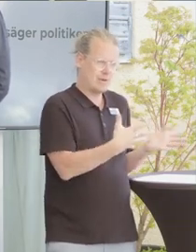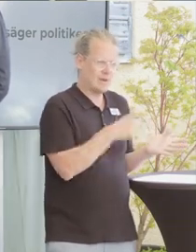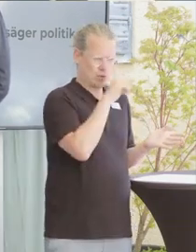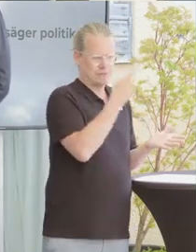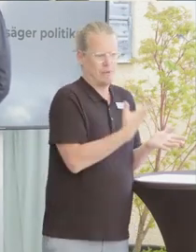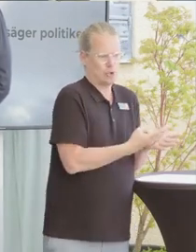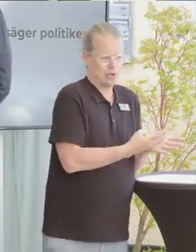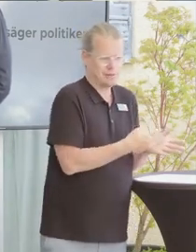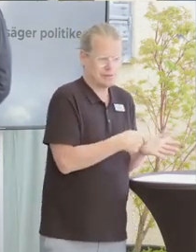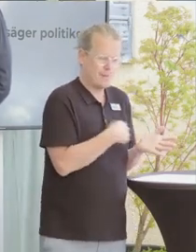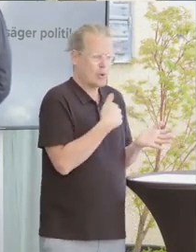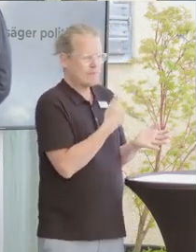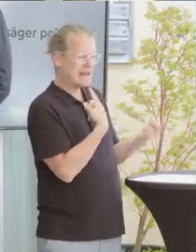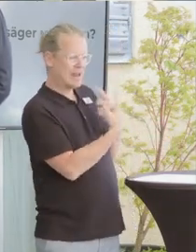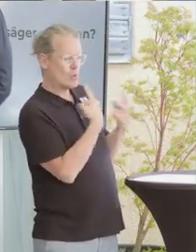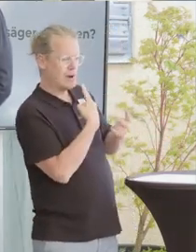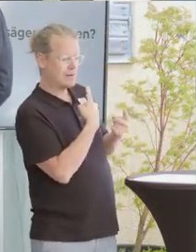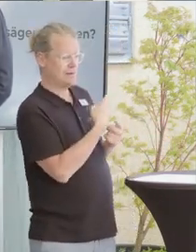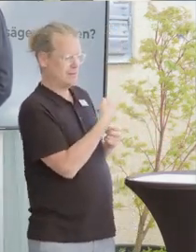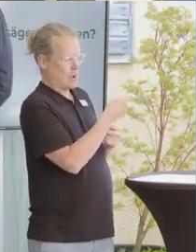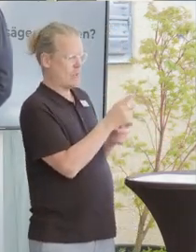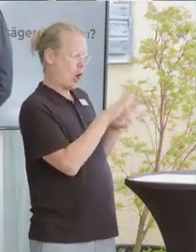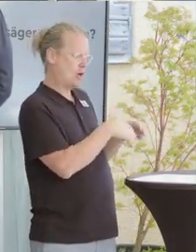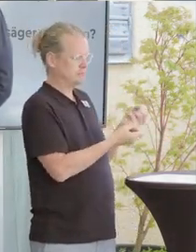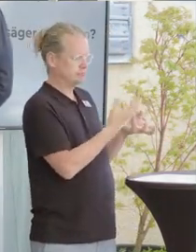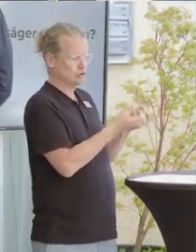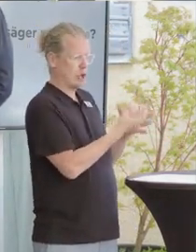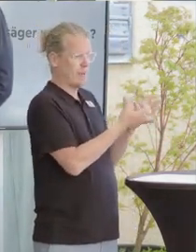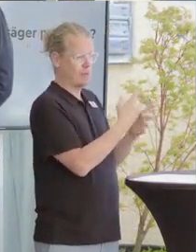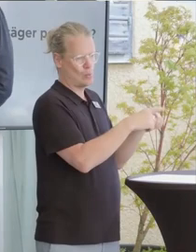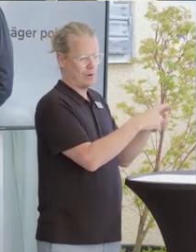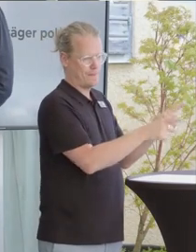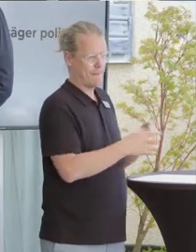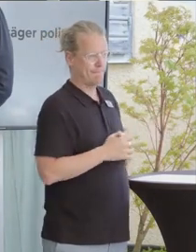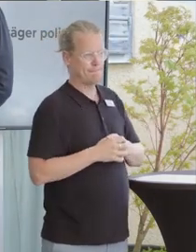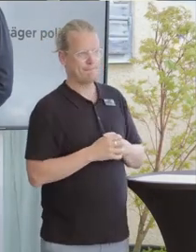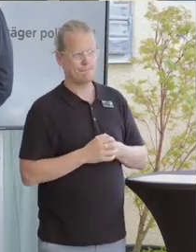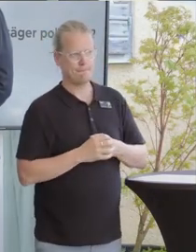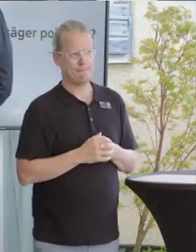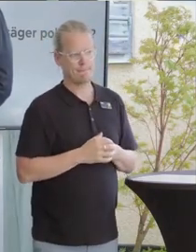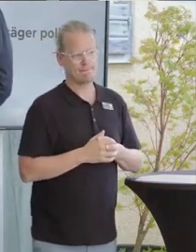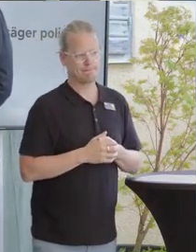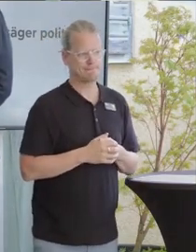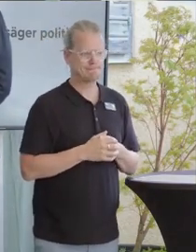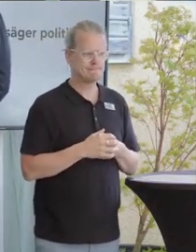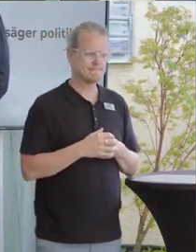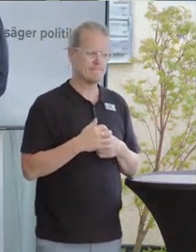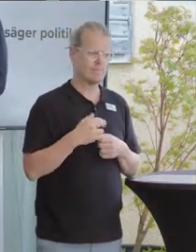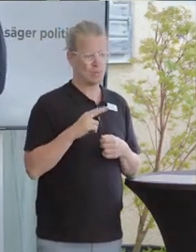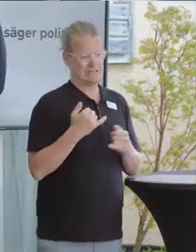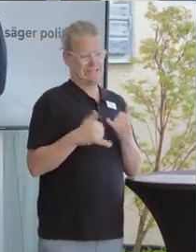ha. Vad skulle vara möjligt inom det här området? Jag har ju ändå börjat på senare år också att